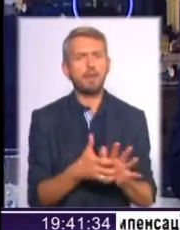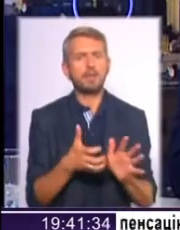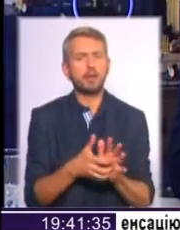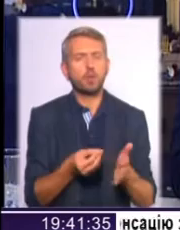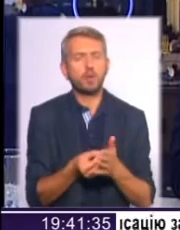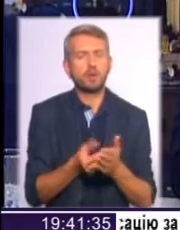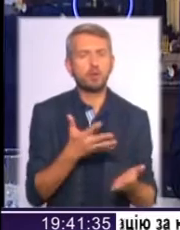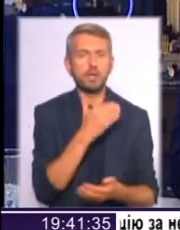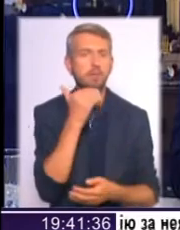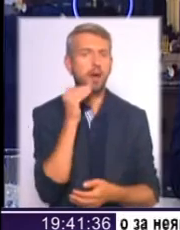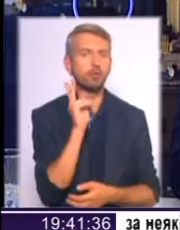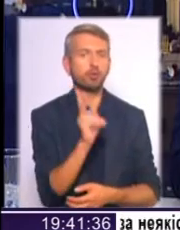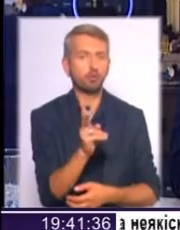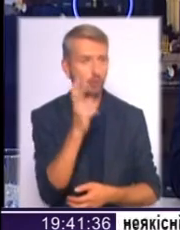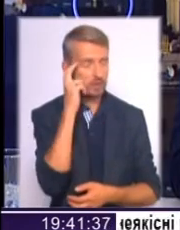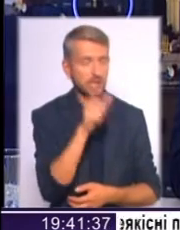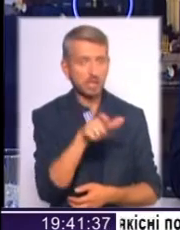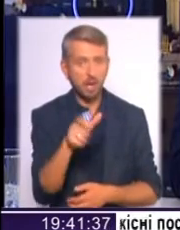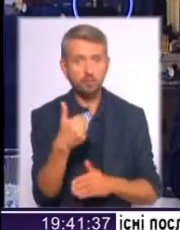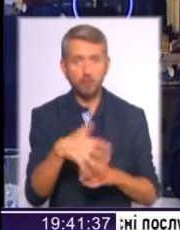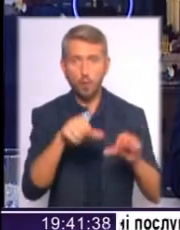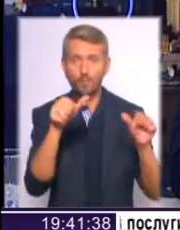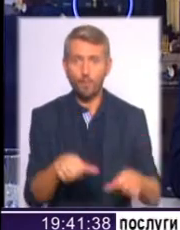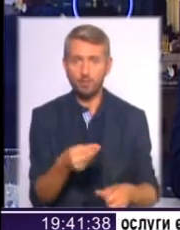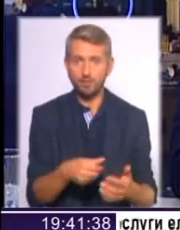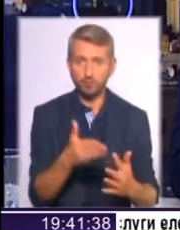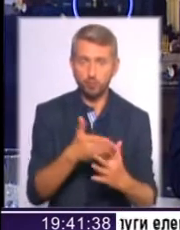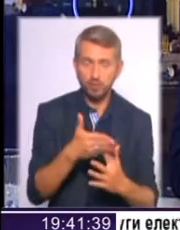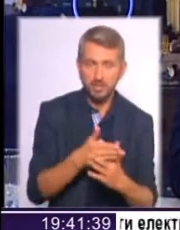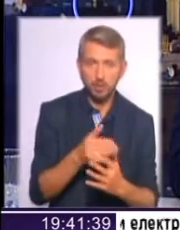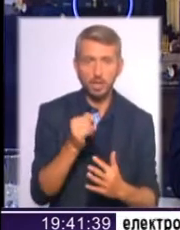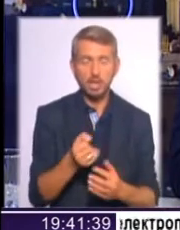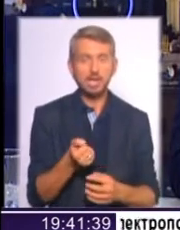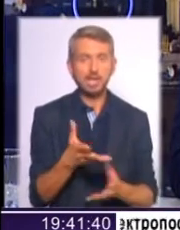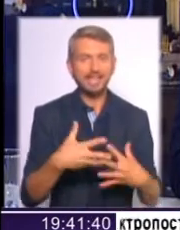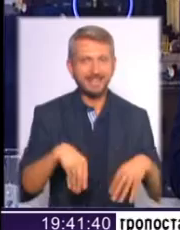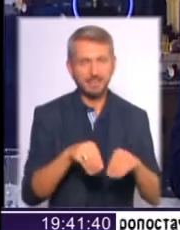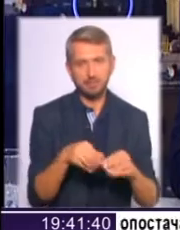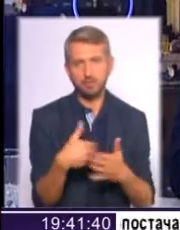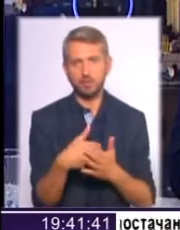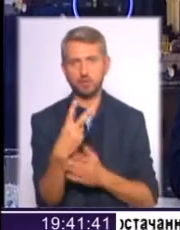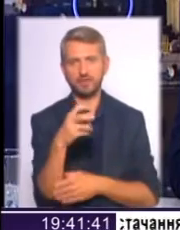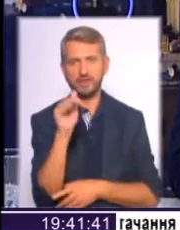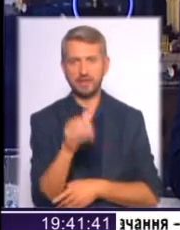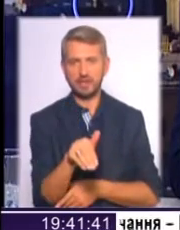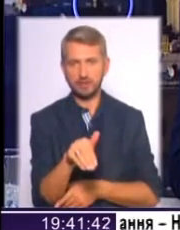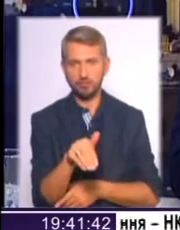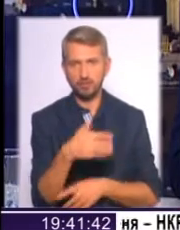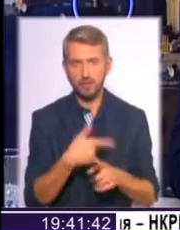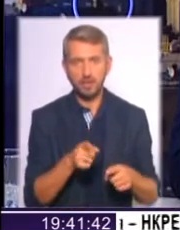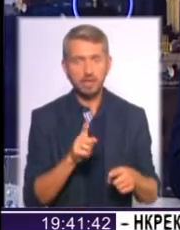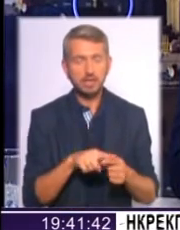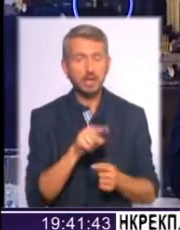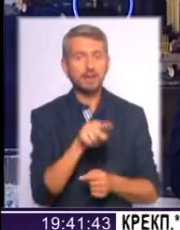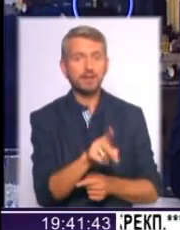недооцінювати. Багато хто вже з киян оформив субсидію, і кількість сімей вже близько 200 тисяч. Це ті,